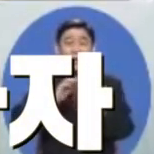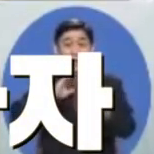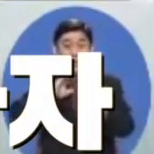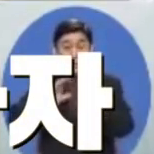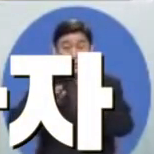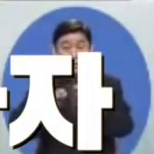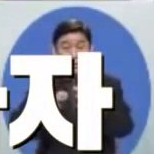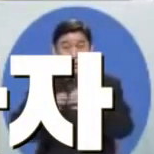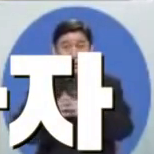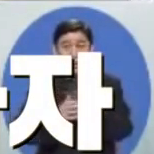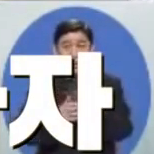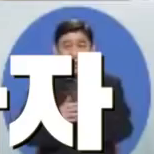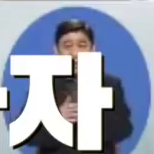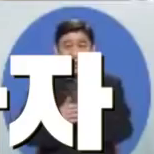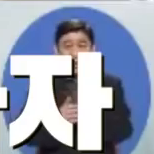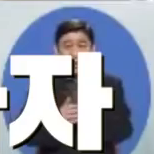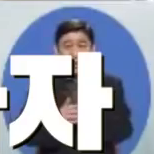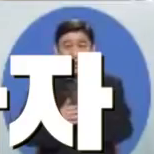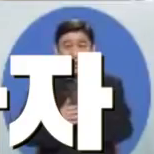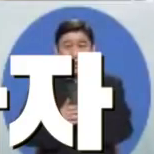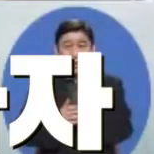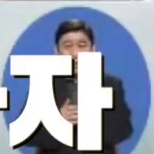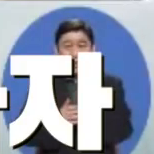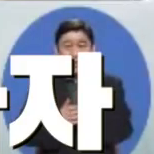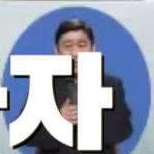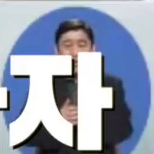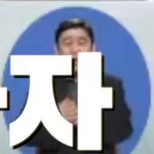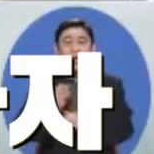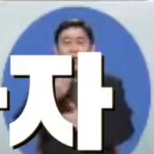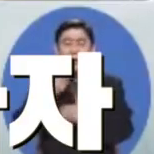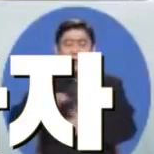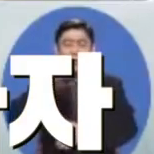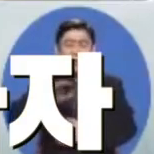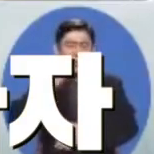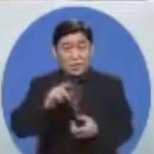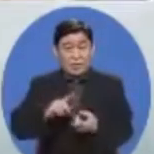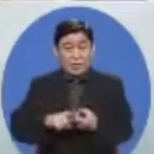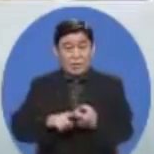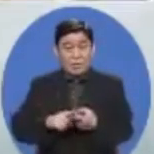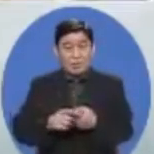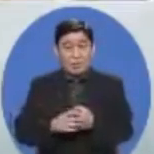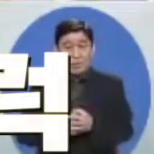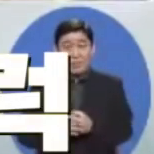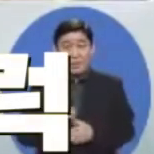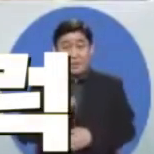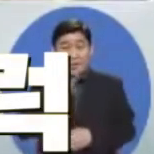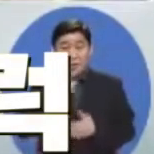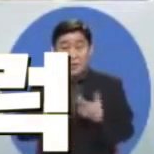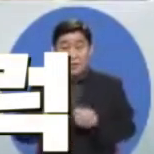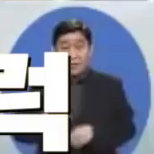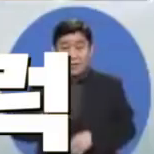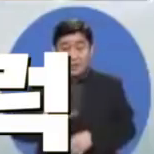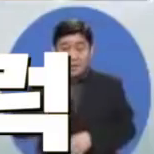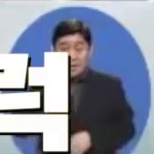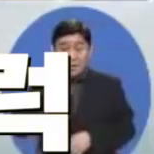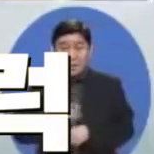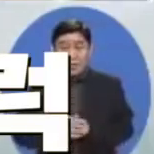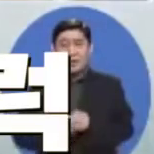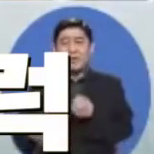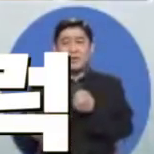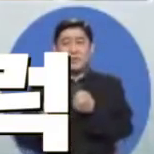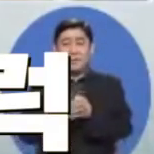논의가 사실은 이 도의 이 미래를 논의하는 자리에서 실제로 그렇습니다. 자기 얘기만 하십시오. 예.